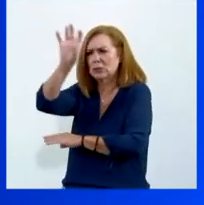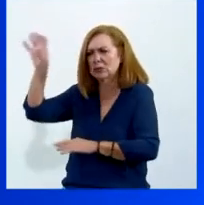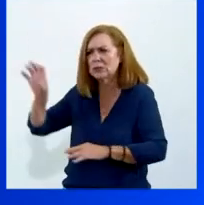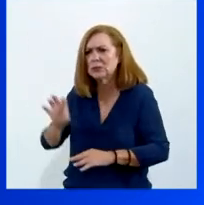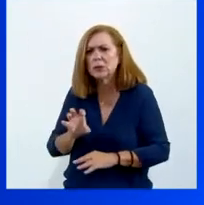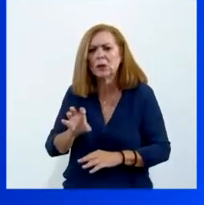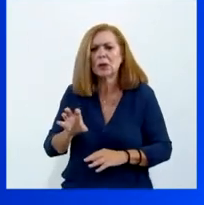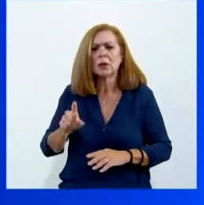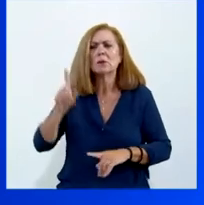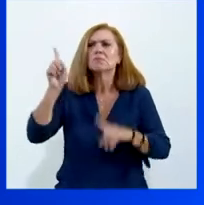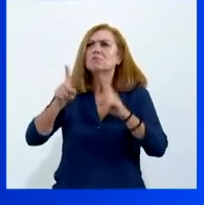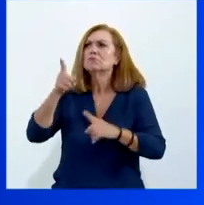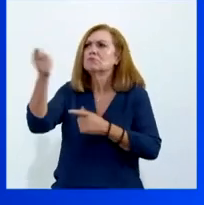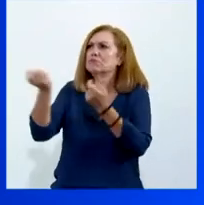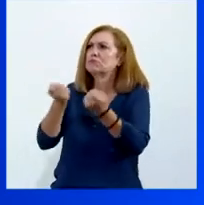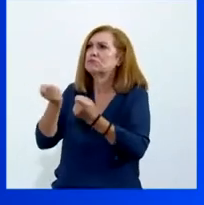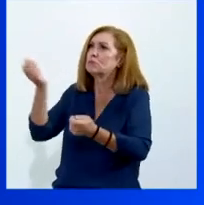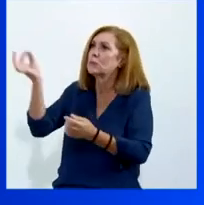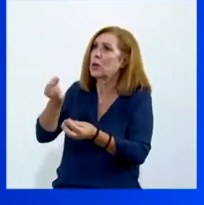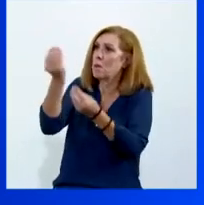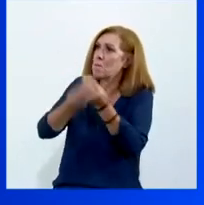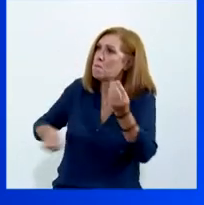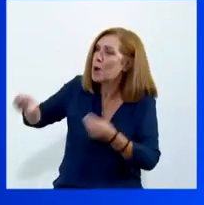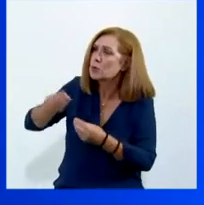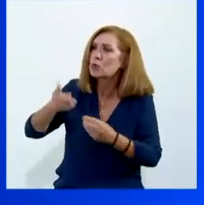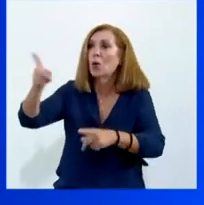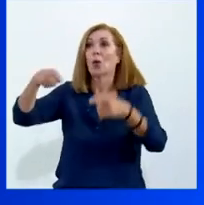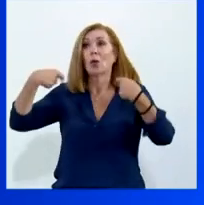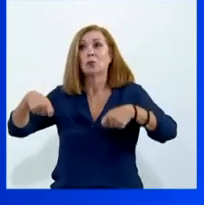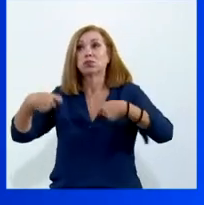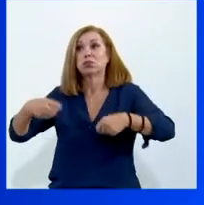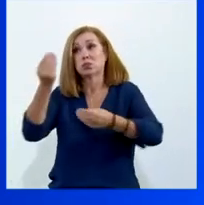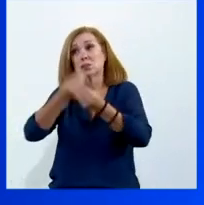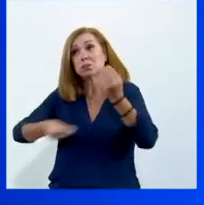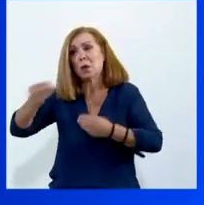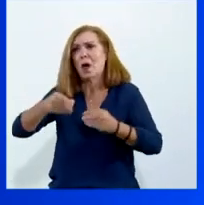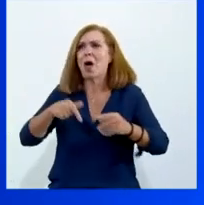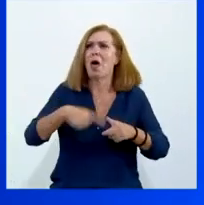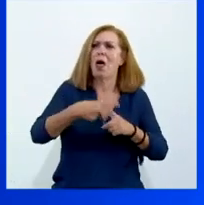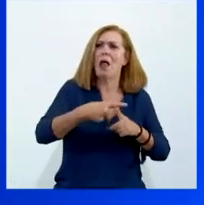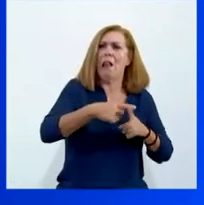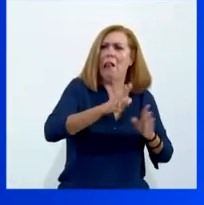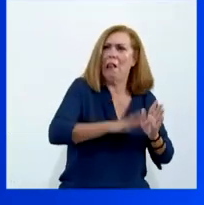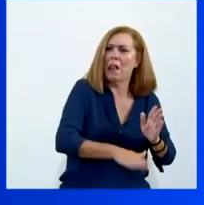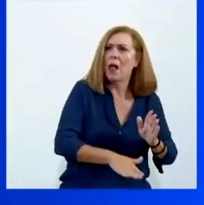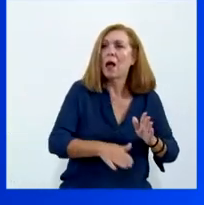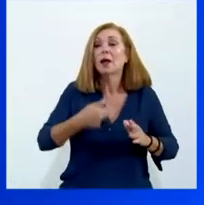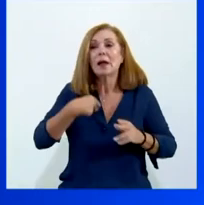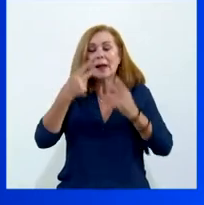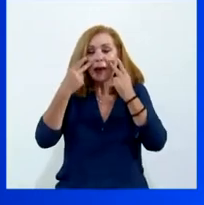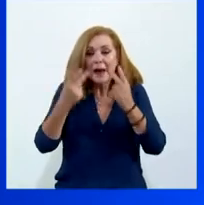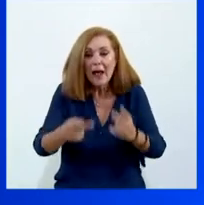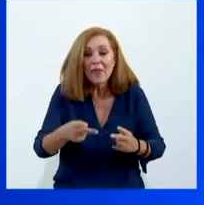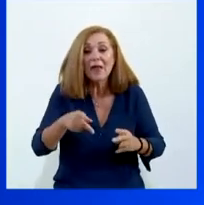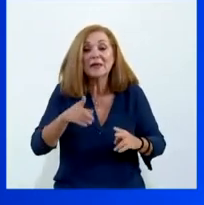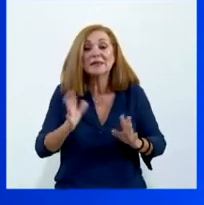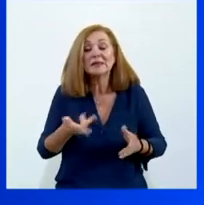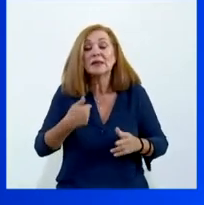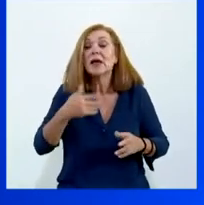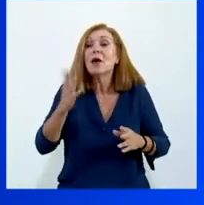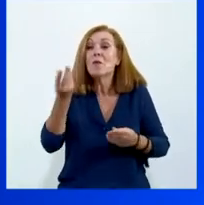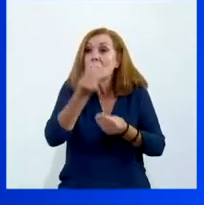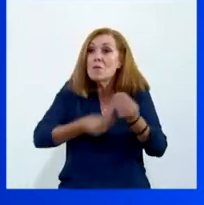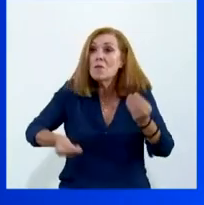πιο οργανωμένες και σίγουρα πολύ πιο εύρωστες από την πατρίδα μας, για να καταδείξετε πόσο μεγάλη σημασία έχει αυτή η επιλογή. Στο Μάουι, στην